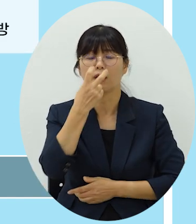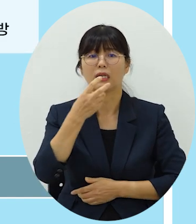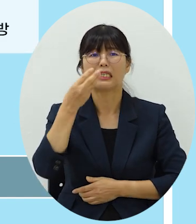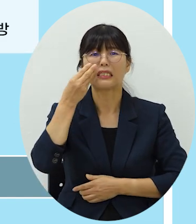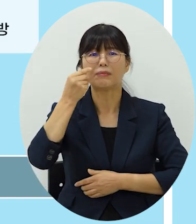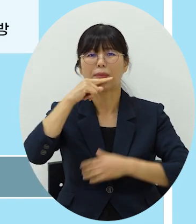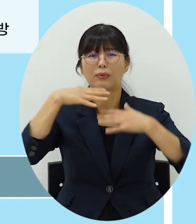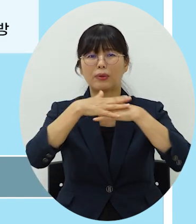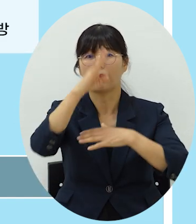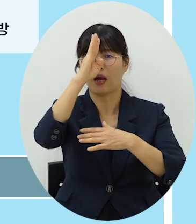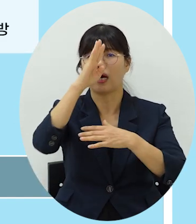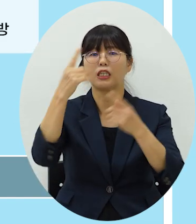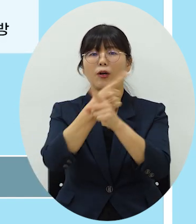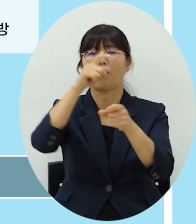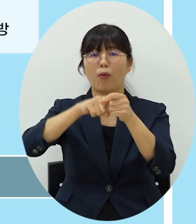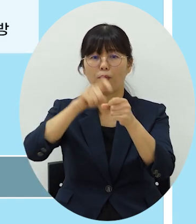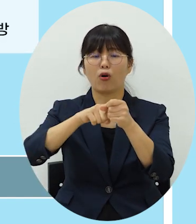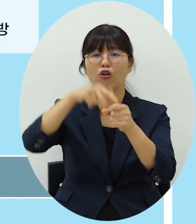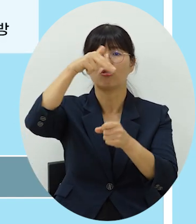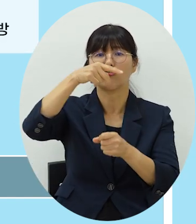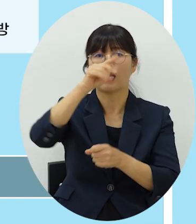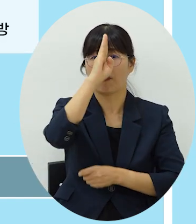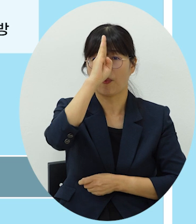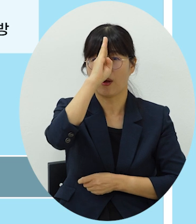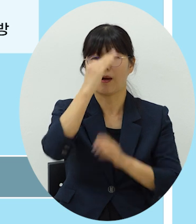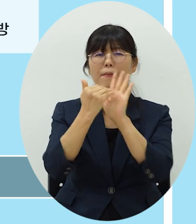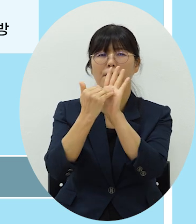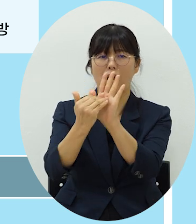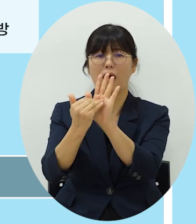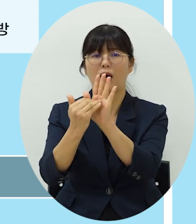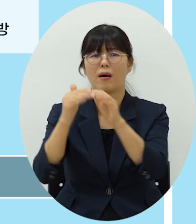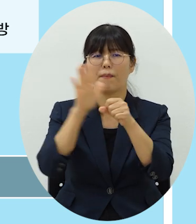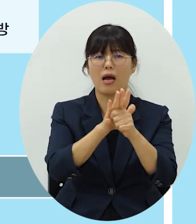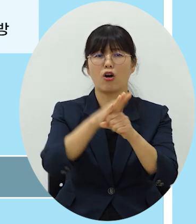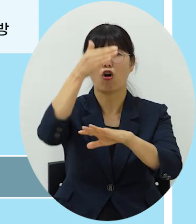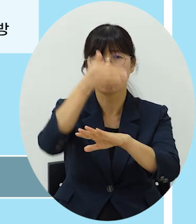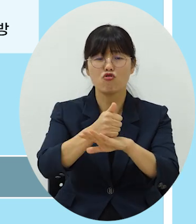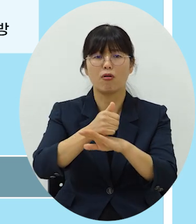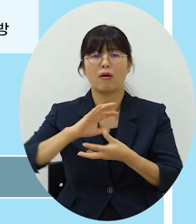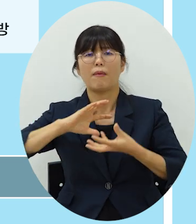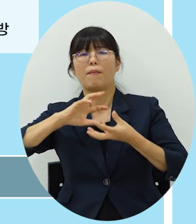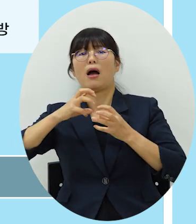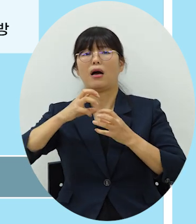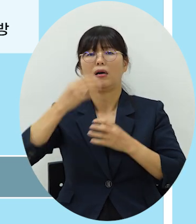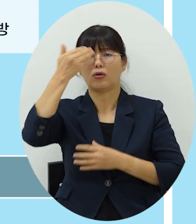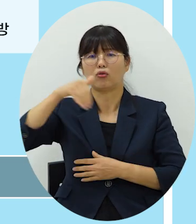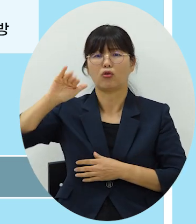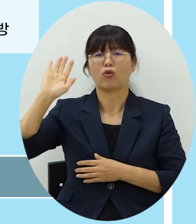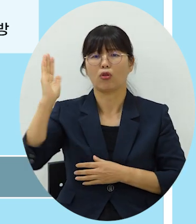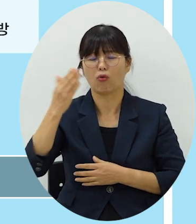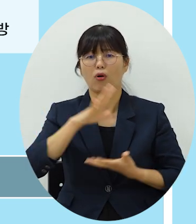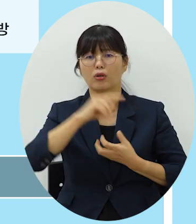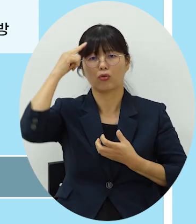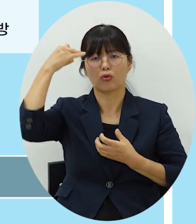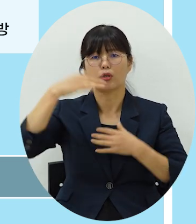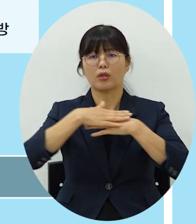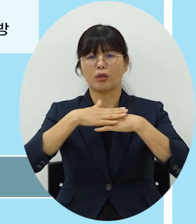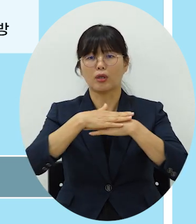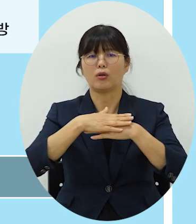이상 지질혈증의 치료 목표는 죽상동맥경화증을 막고 최종적으로 심근경색증, 뇌졸중과